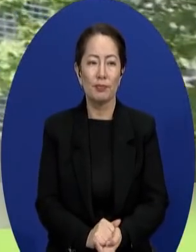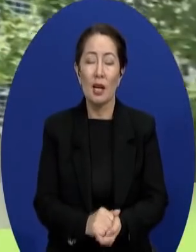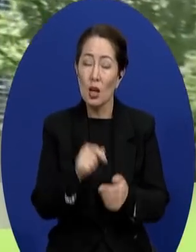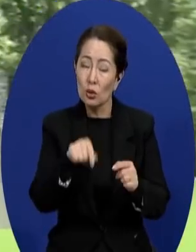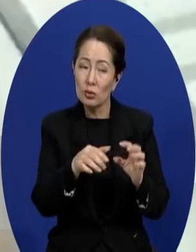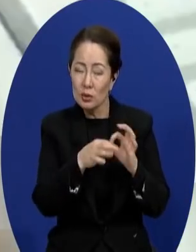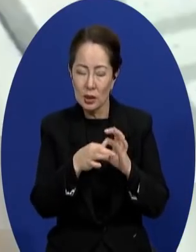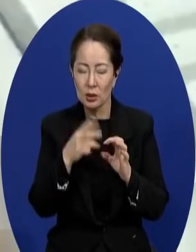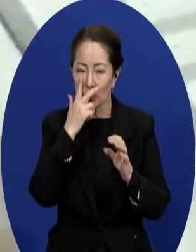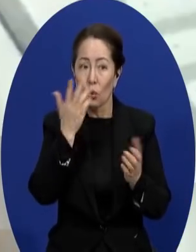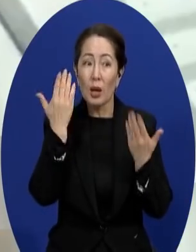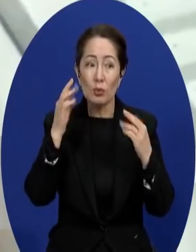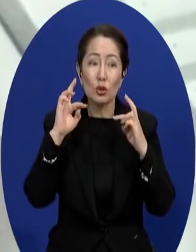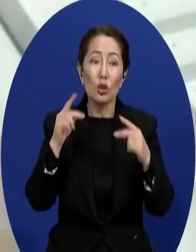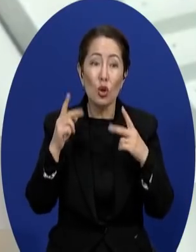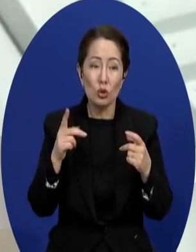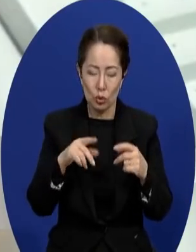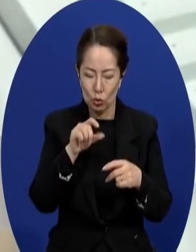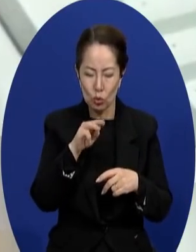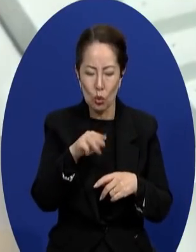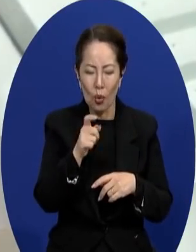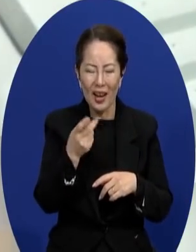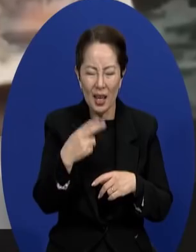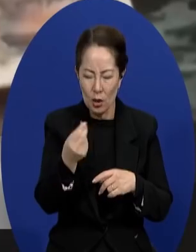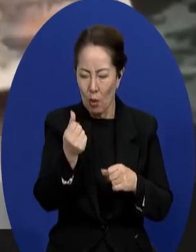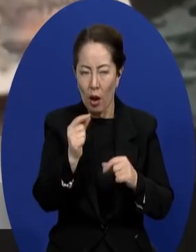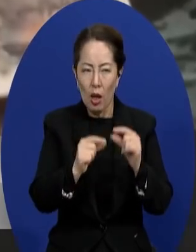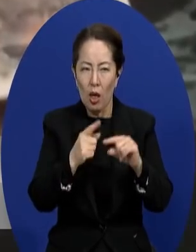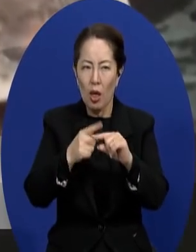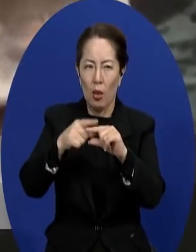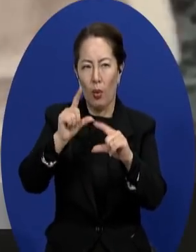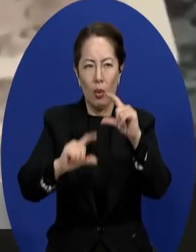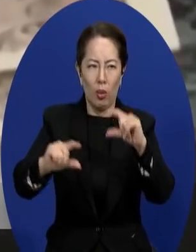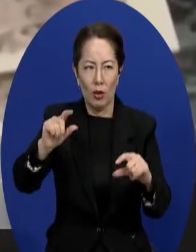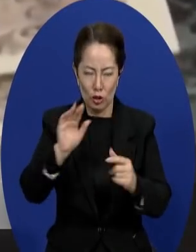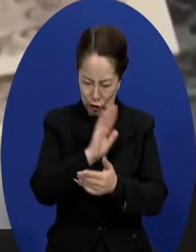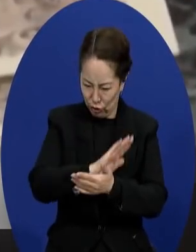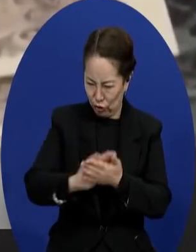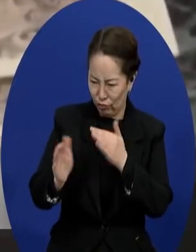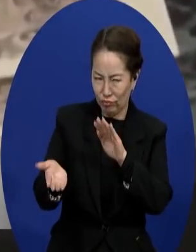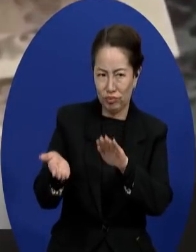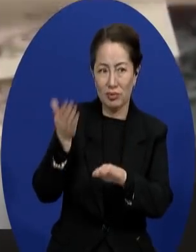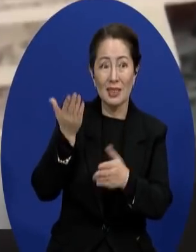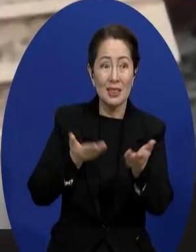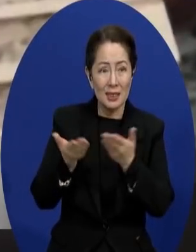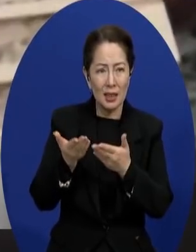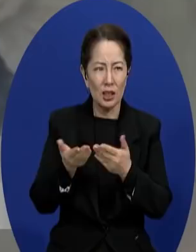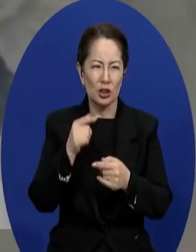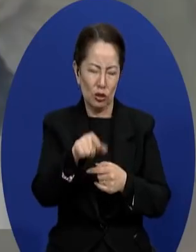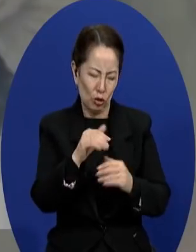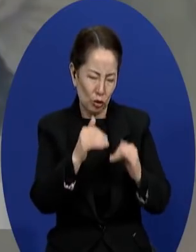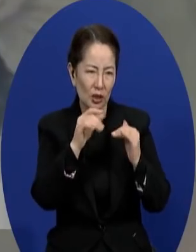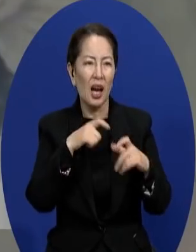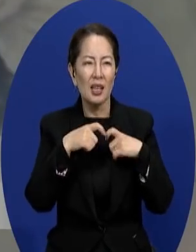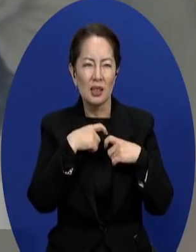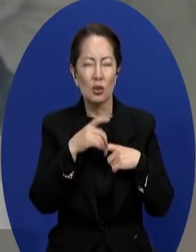Үүний зэрэгцээ уур амьсгалын өөрчлөлт нь бас төөхийн эдийн үнийн хэлбэлцлийг улам одоо хурцтгаж шинээр одоо хөгжиж буй зах зээл болоод хөгжингүй эдийн засагт